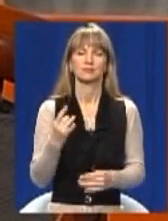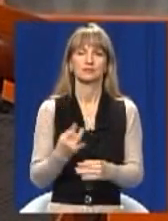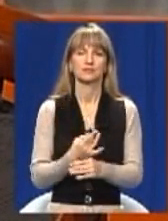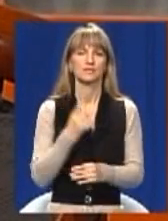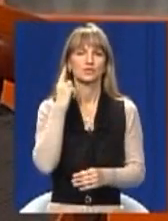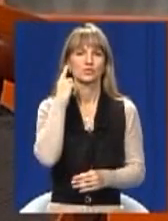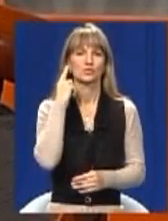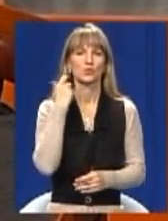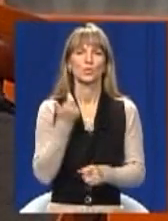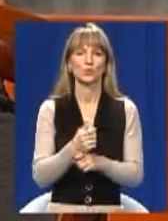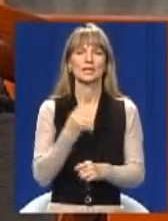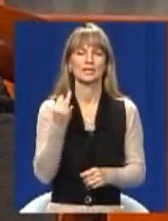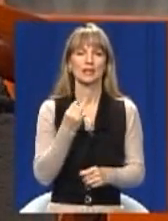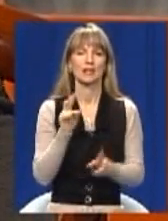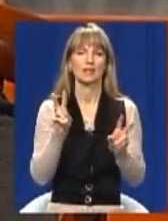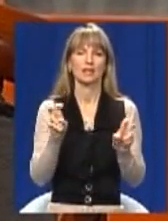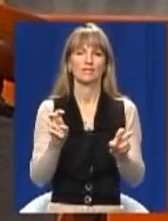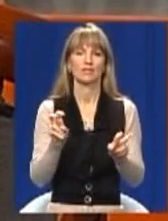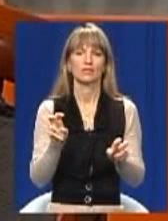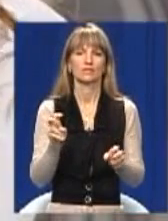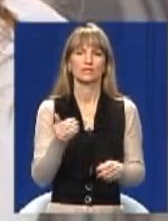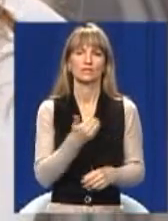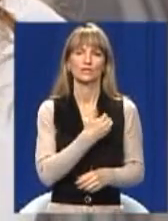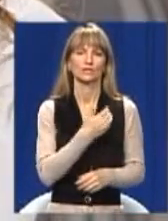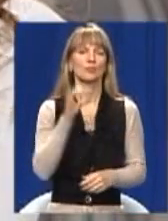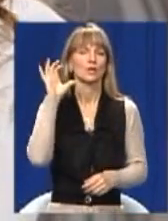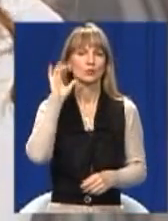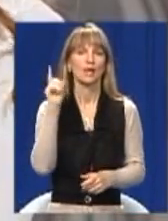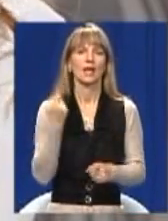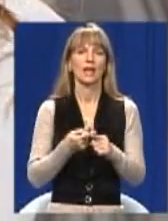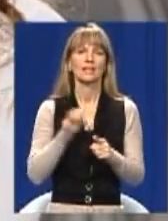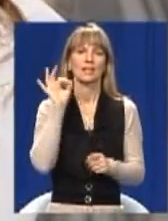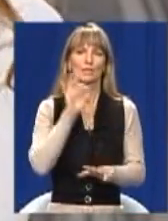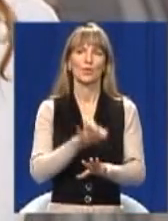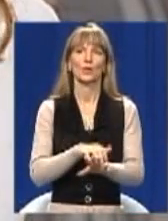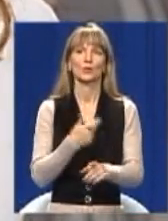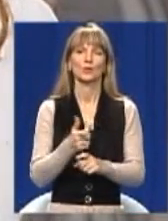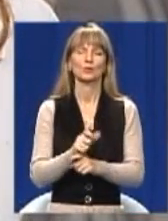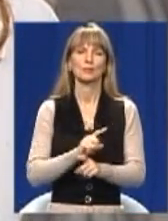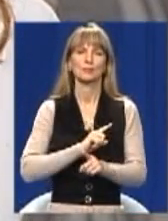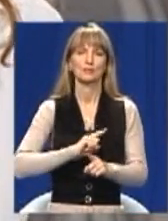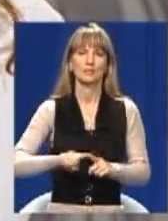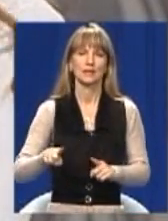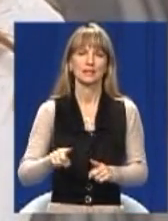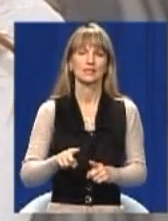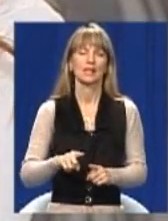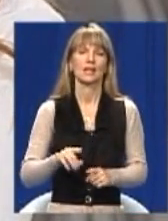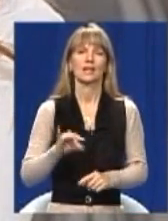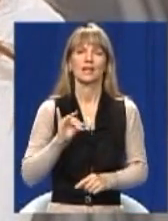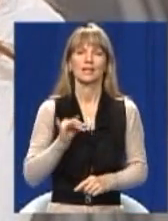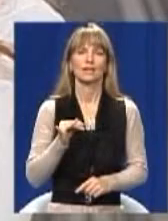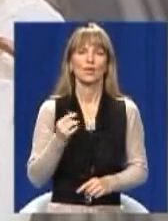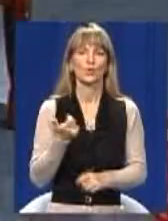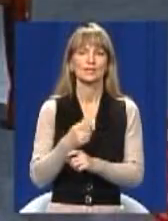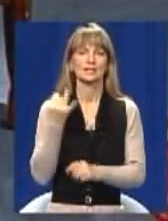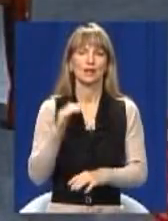не слышала, но очень интересное название, хотела бы послушать. Знаю, что это немецкие котики, они очень спритные и очень такие, ну,